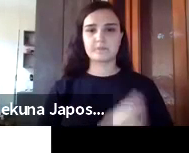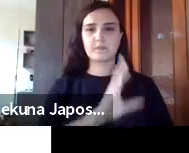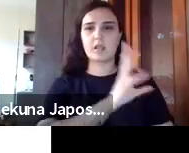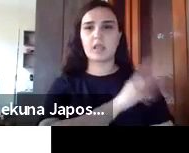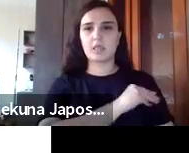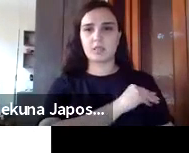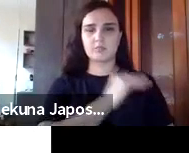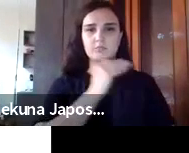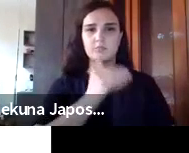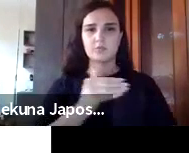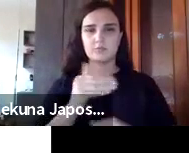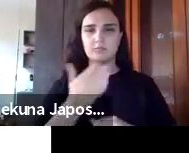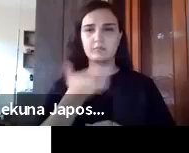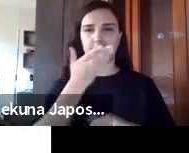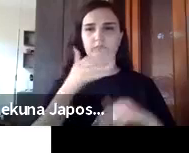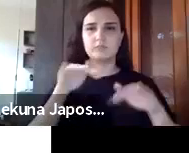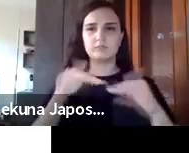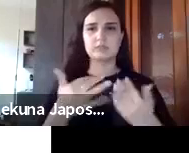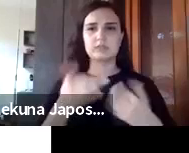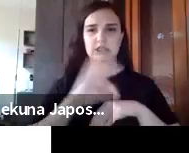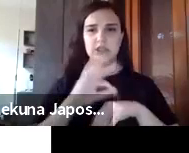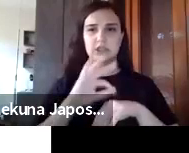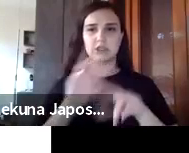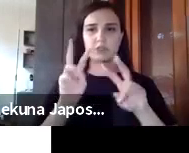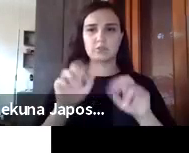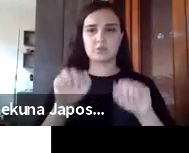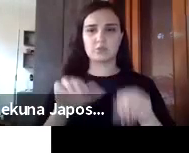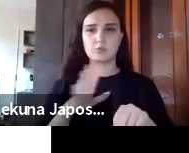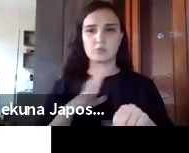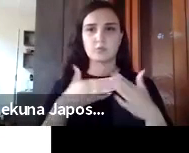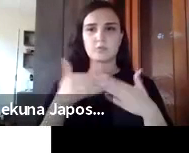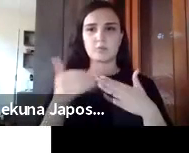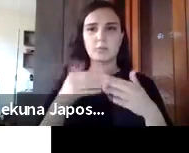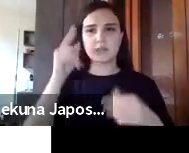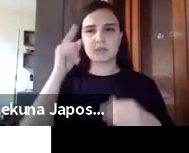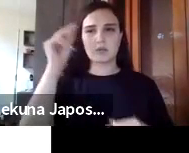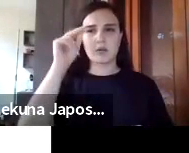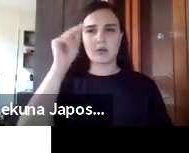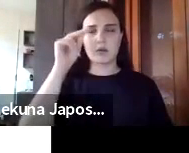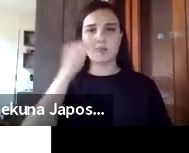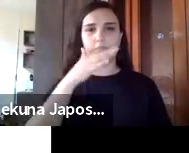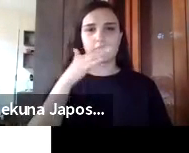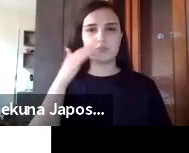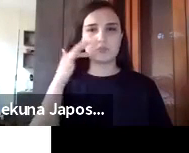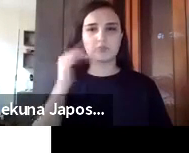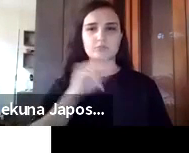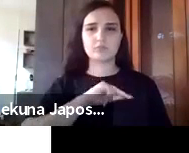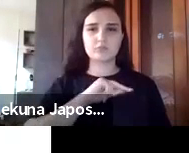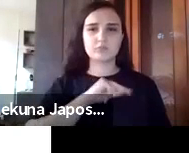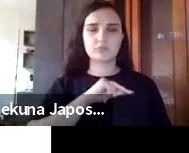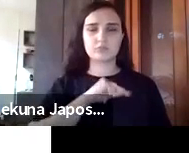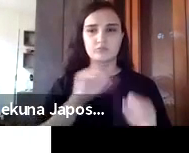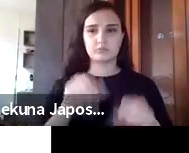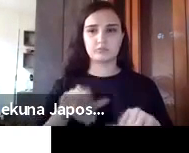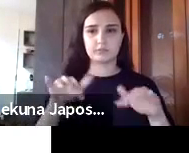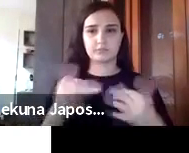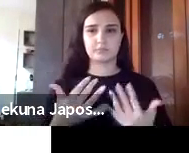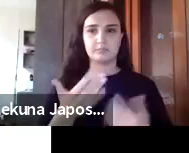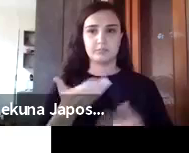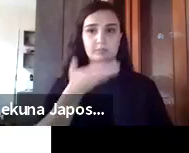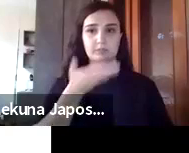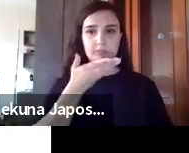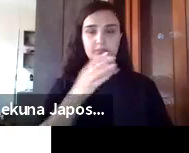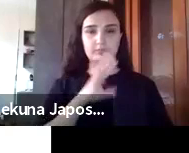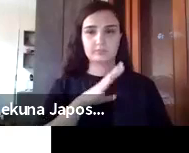სინდრომი. ეს გადაწვა შეიძლება იყოს პროფესიული გადაწვა და ძალიან ხშირად არის, როდესაც ადამიანი ფაქტიურად